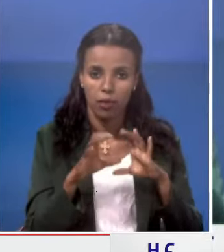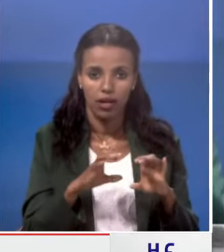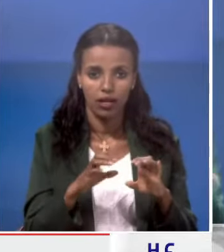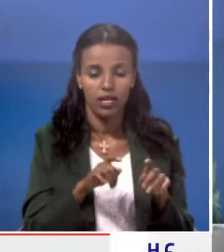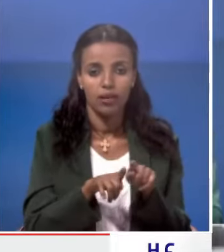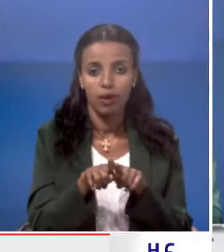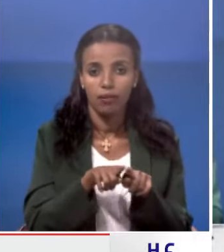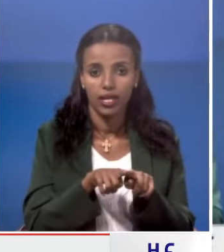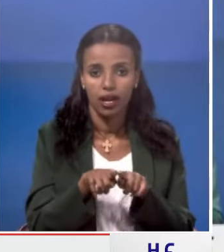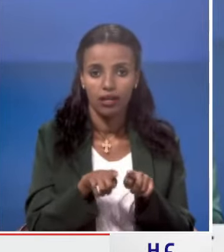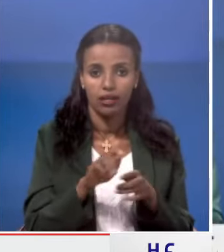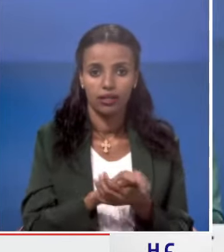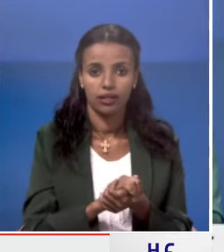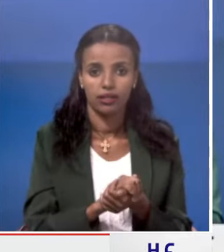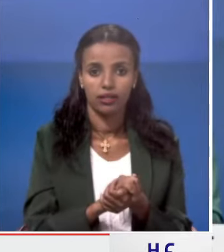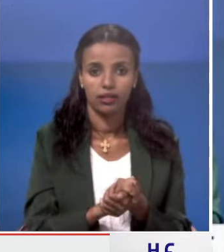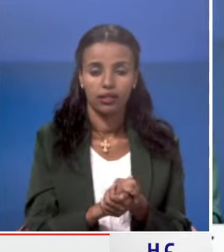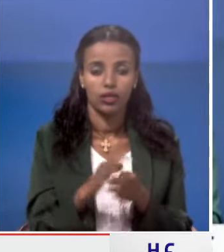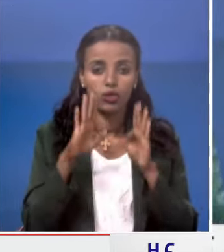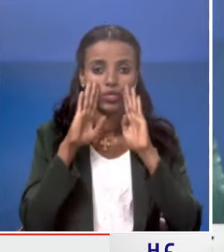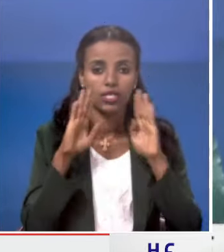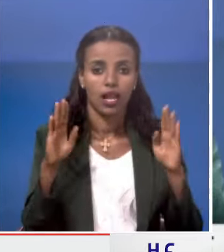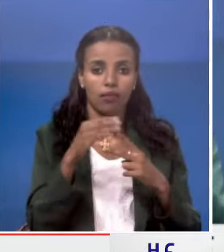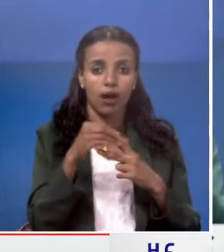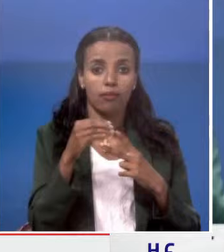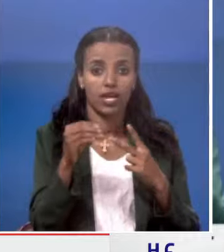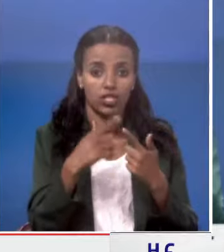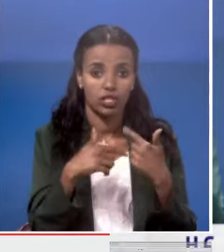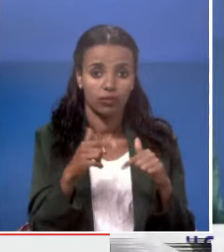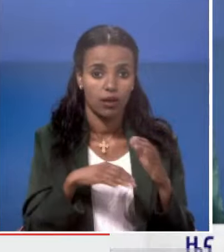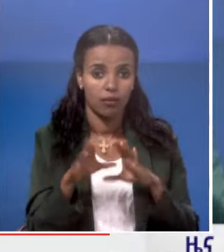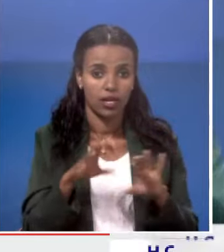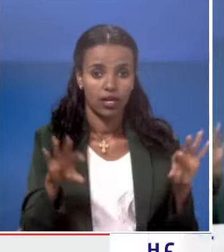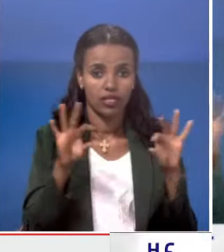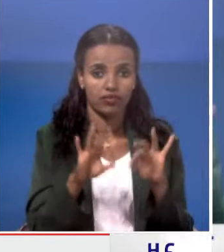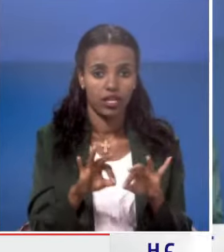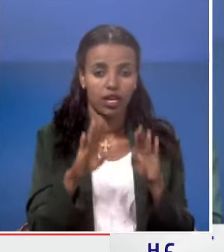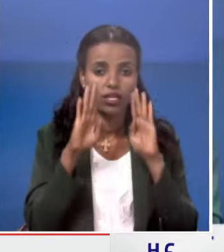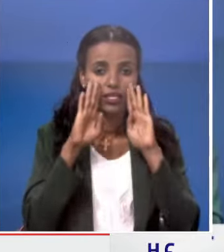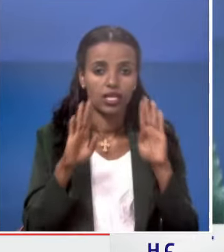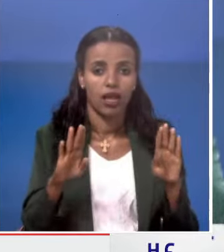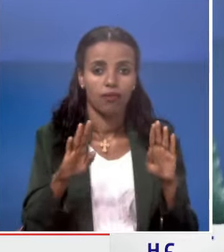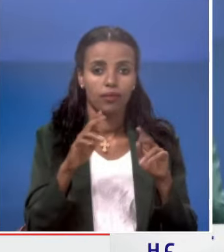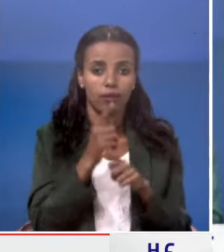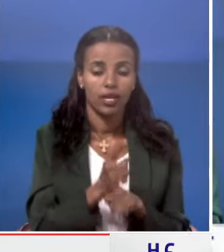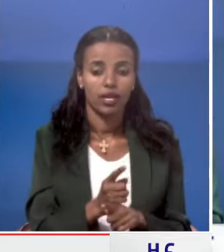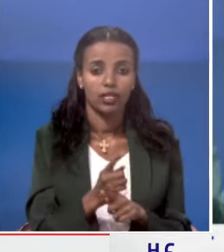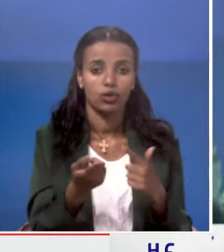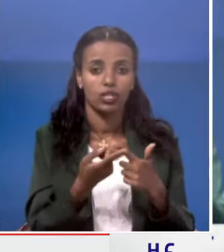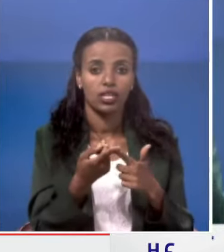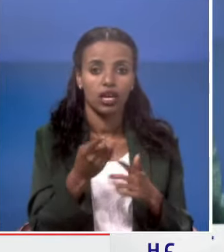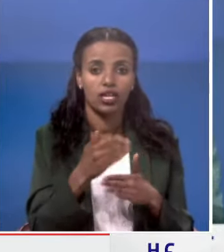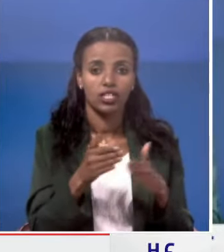በመደራደር ወደ ሰላም አማራጭ እንዲመጣ ማድረግ ያስፈልገናል። ሰላሙን ለማረጋገጥ በሁለተኛ ደረጃ